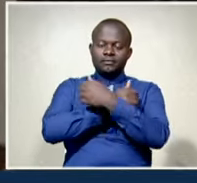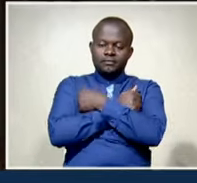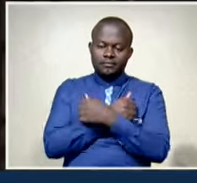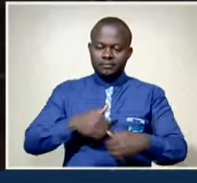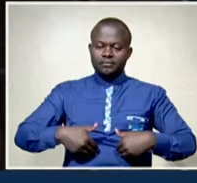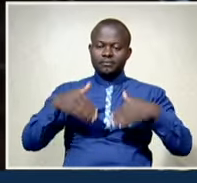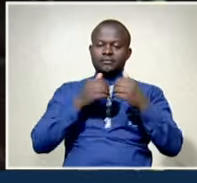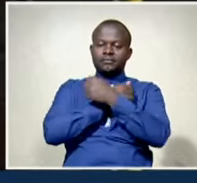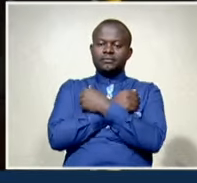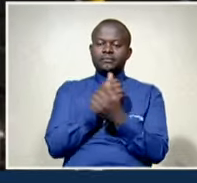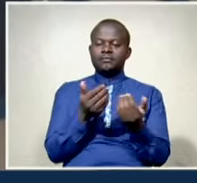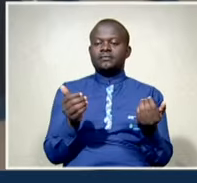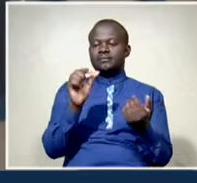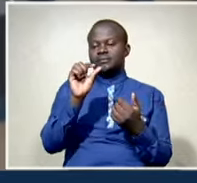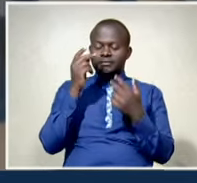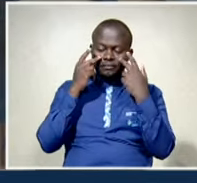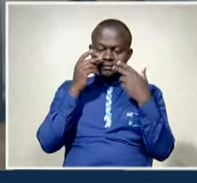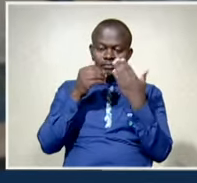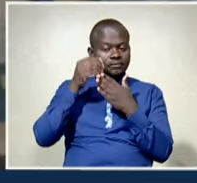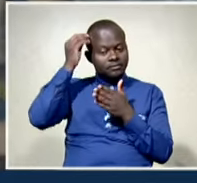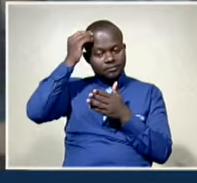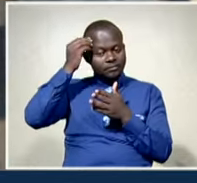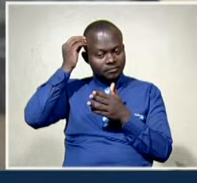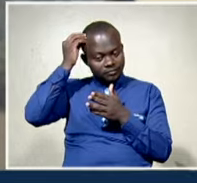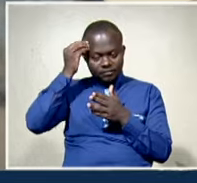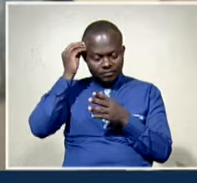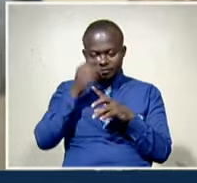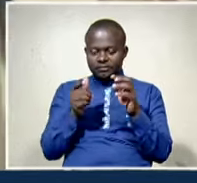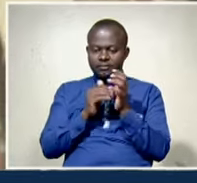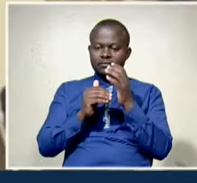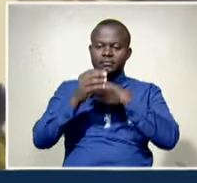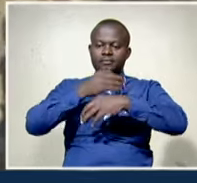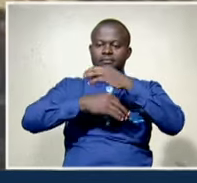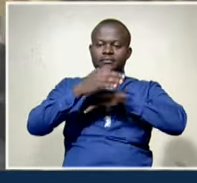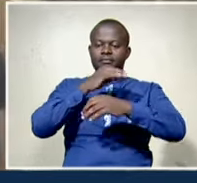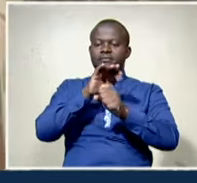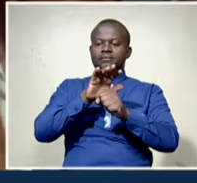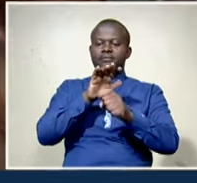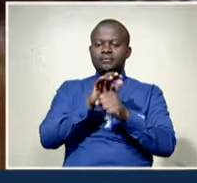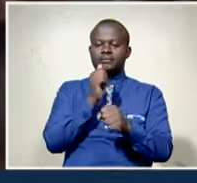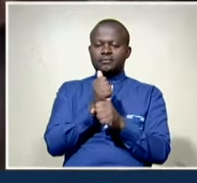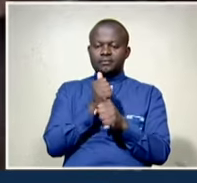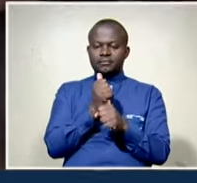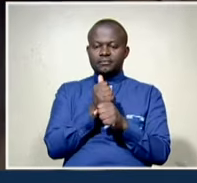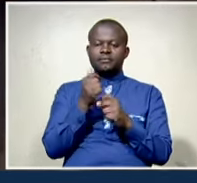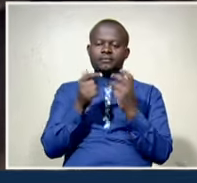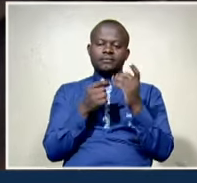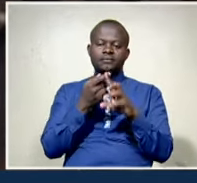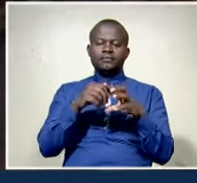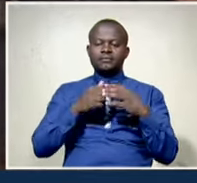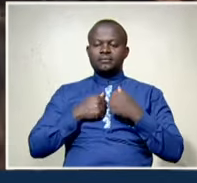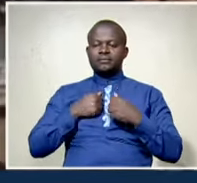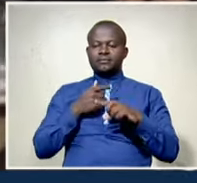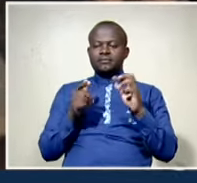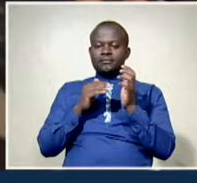n'urubyiruko ikunzwe n'abana bato urabona ko batekerejweho ndetse n'inganda nyinshi zikora ibikomoka mu Rwanda